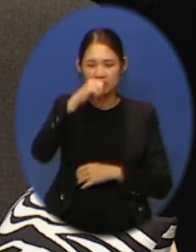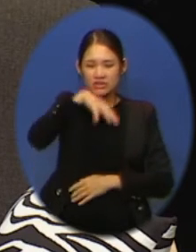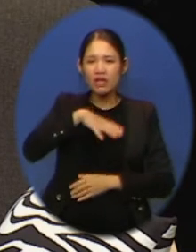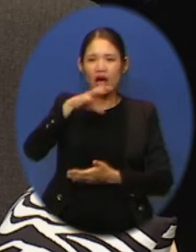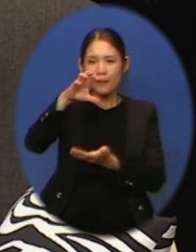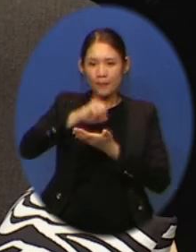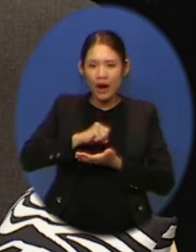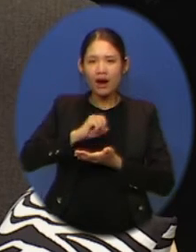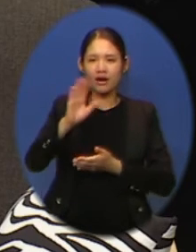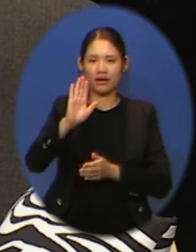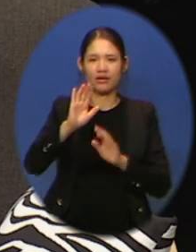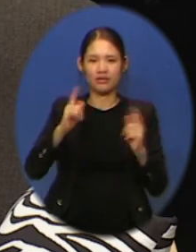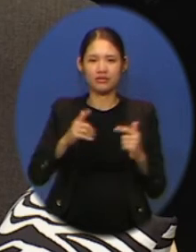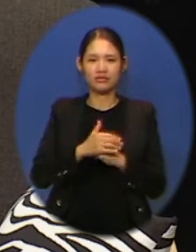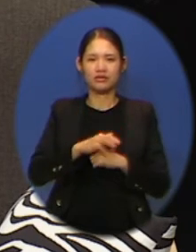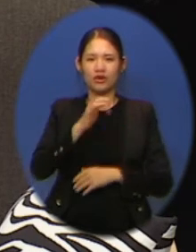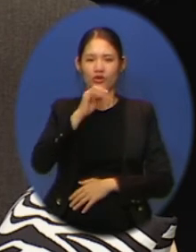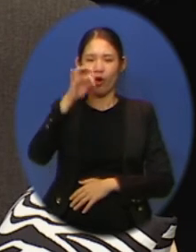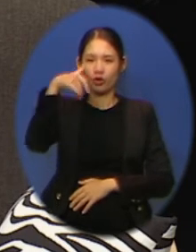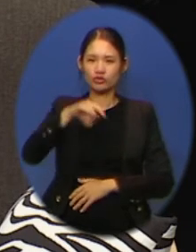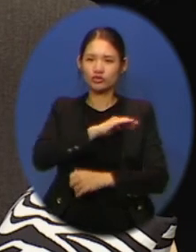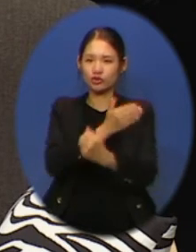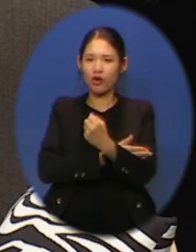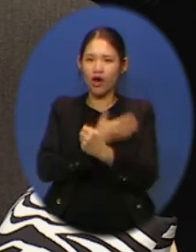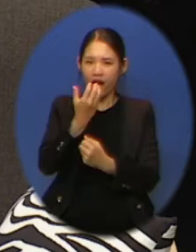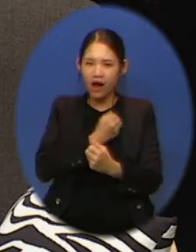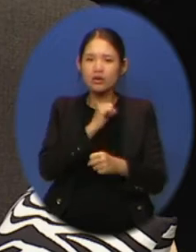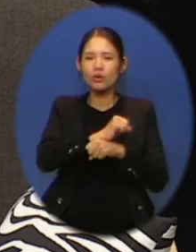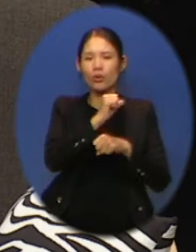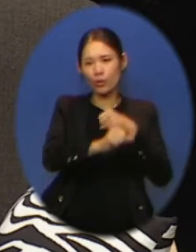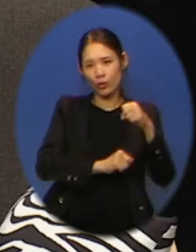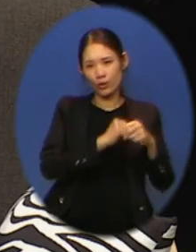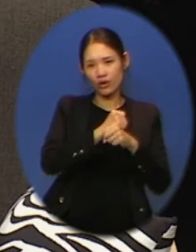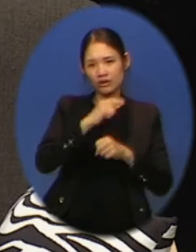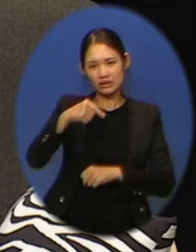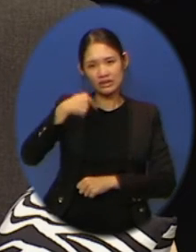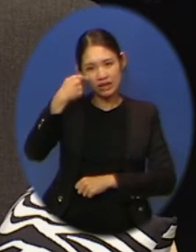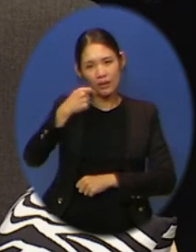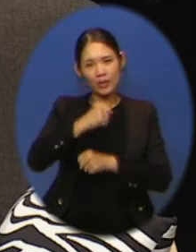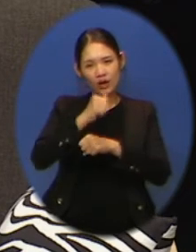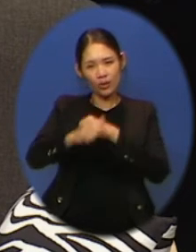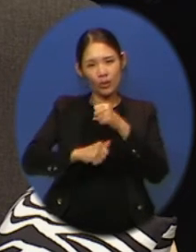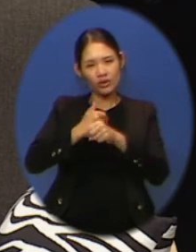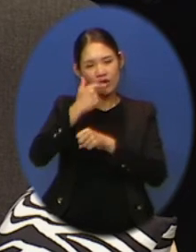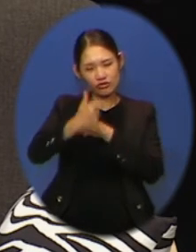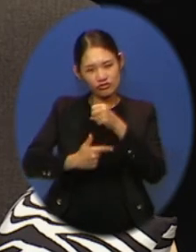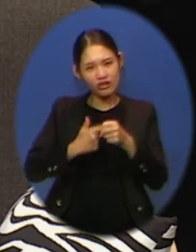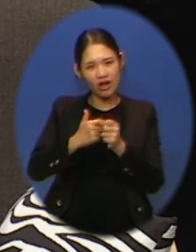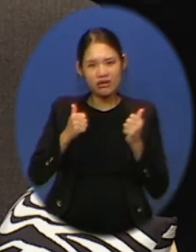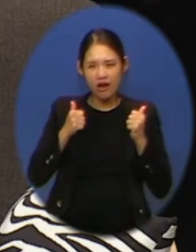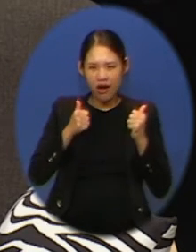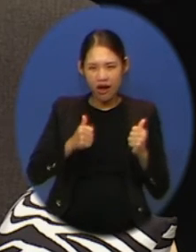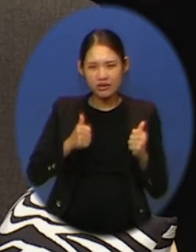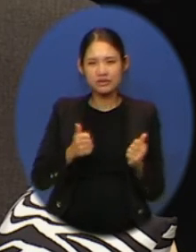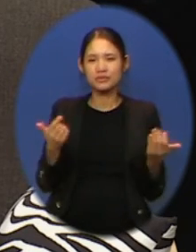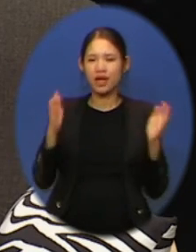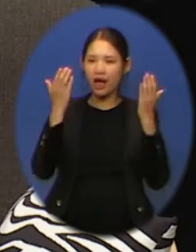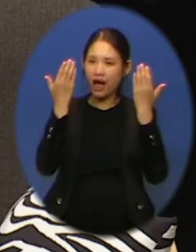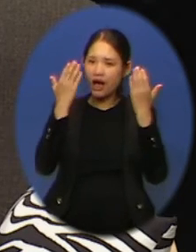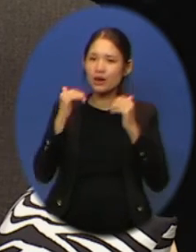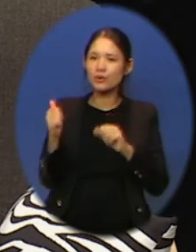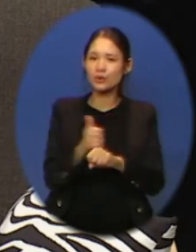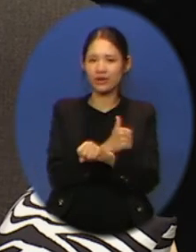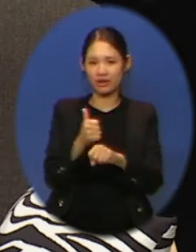아니다. 영주권도 하는데 5년 걸려 그 다음에 또 5, 6년씩 열심히 학교를 다니면서